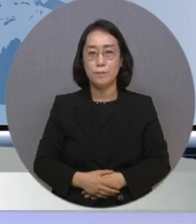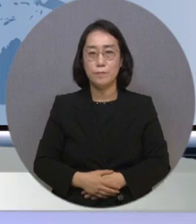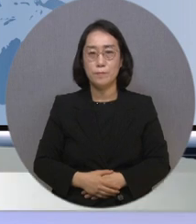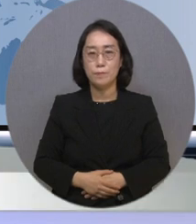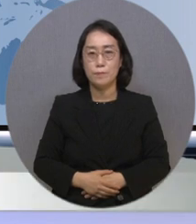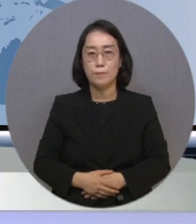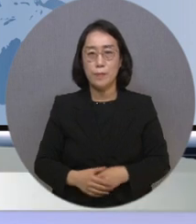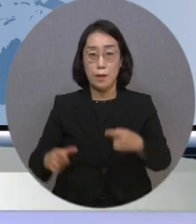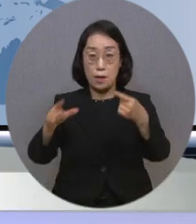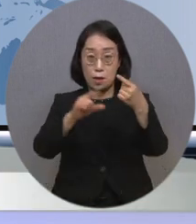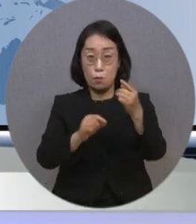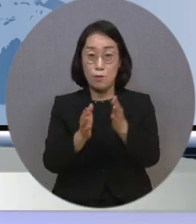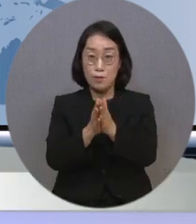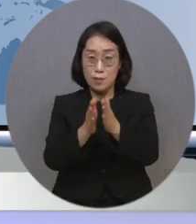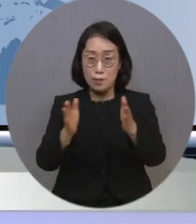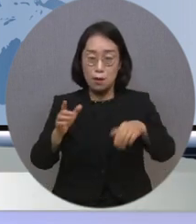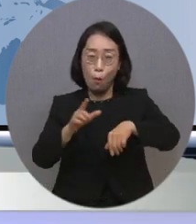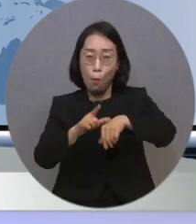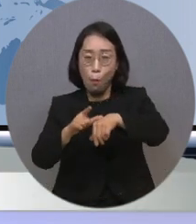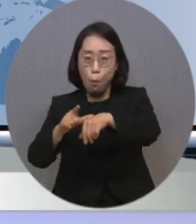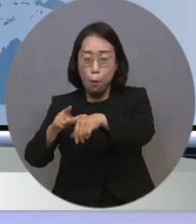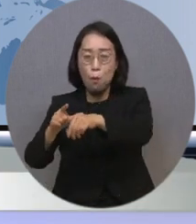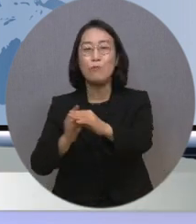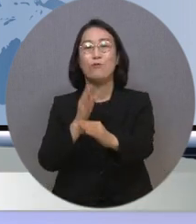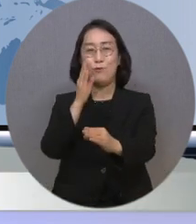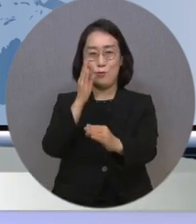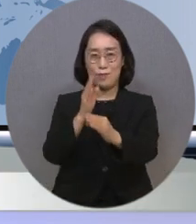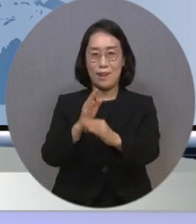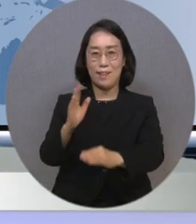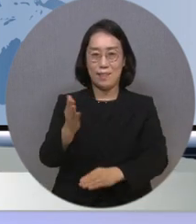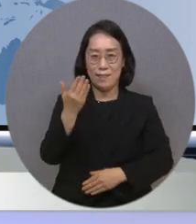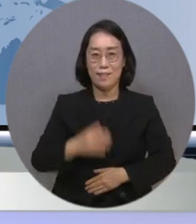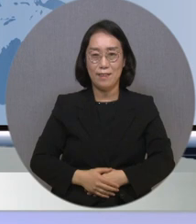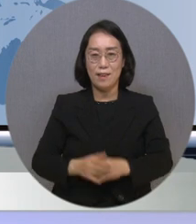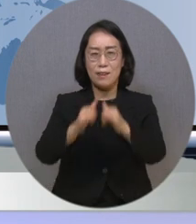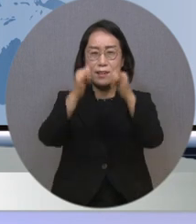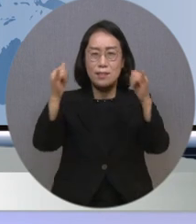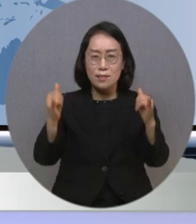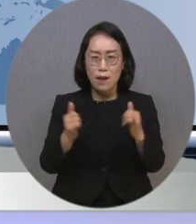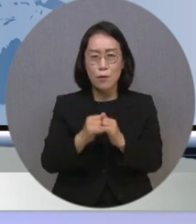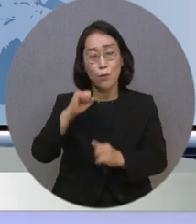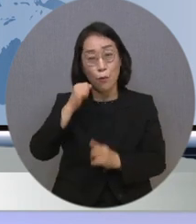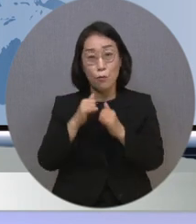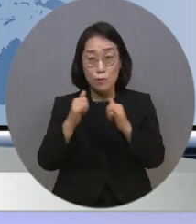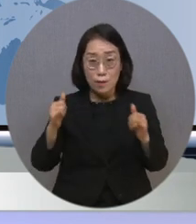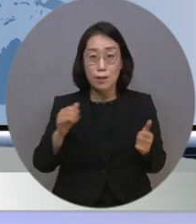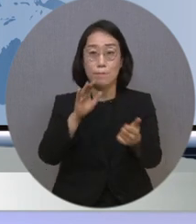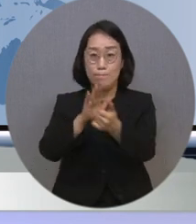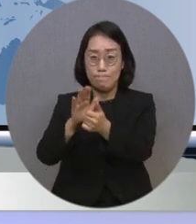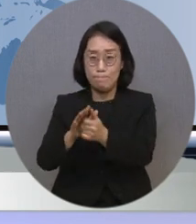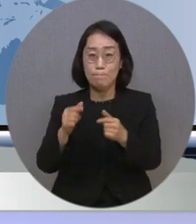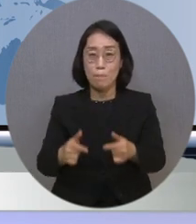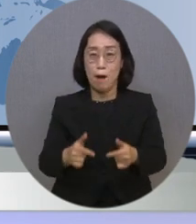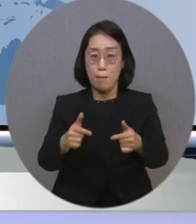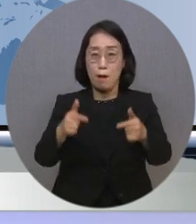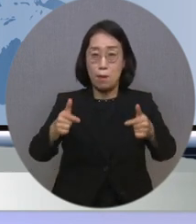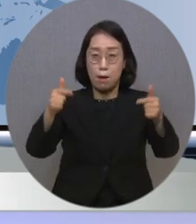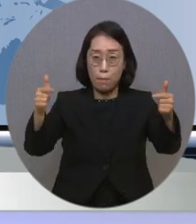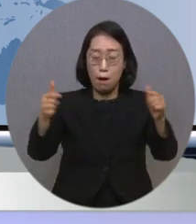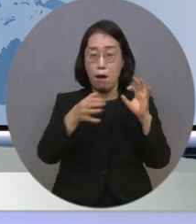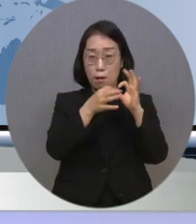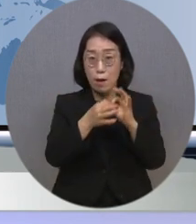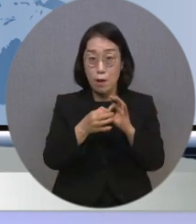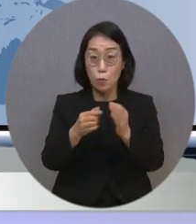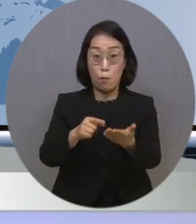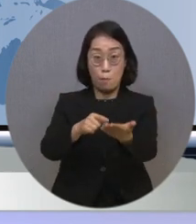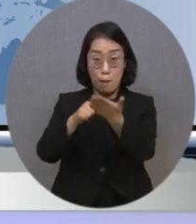1월이 시작된지 어느덧 중반이 넘어가고 있습니다 사회적 약자를 위한 지원이 확대된다는 소식이 연일 들리고